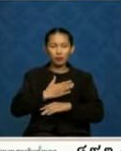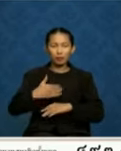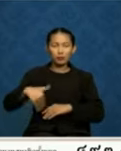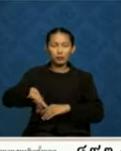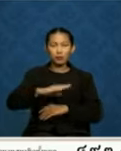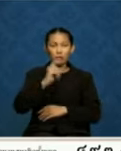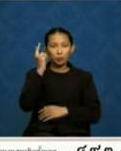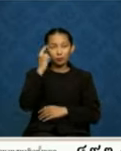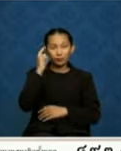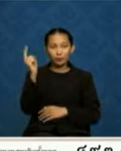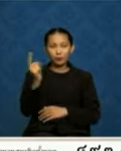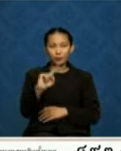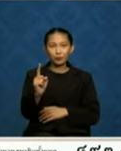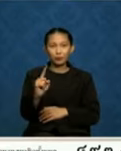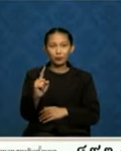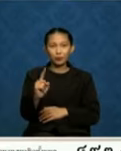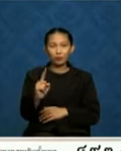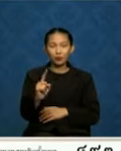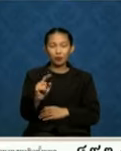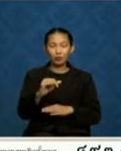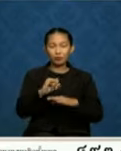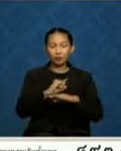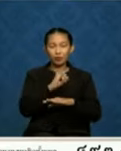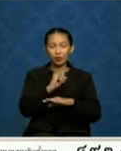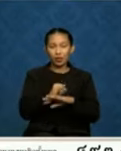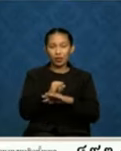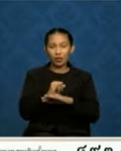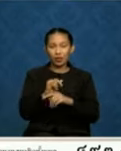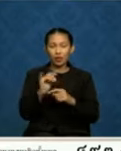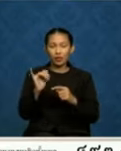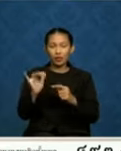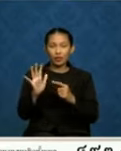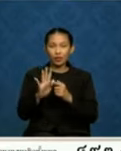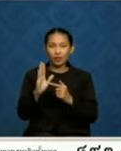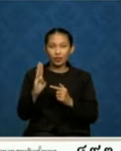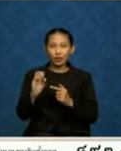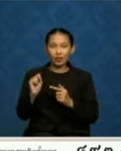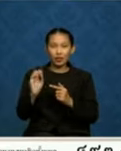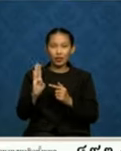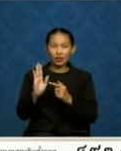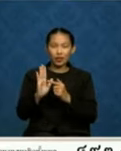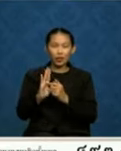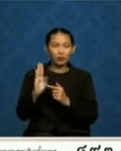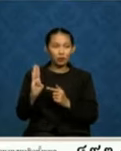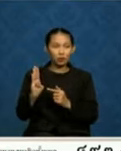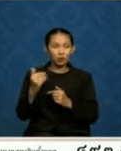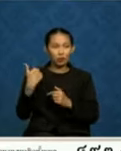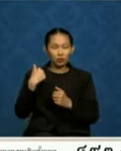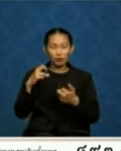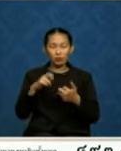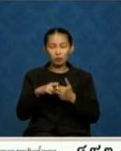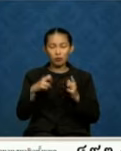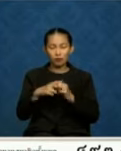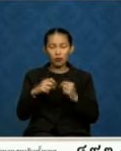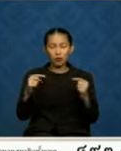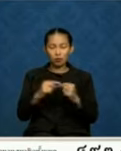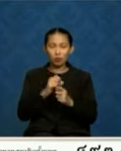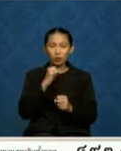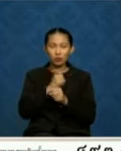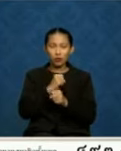กันดีนะครับว่าชาวไร่ยาสูบของเราประสบปัญหาในเรื่องของการผลิต